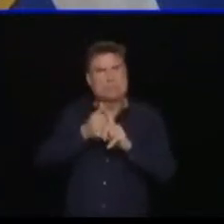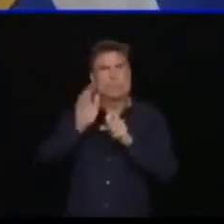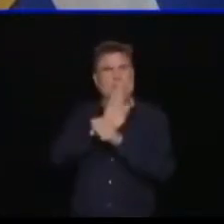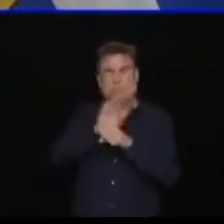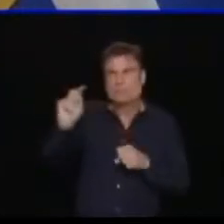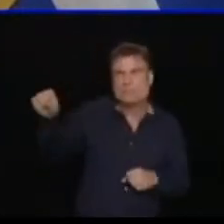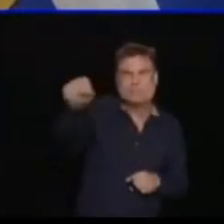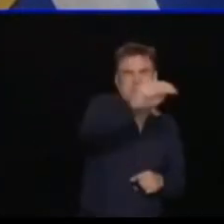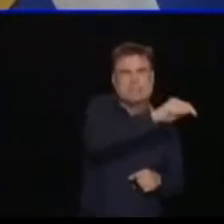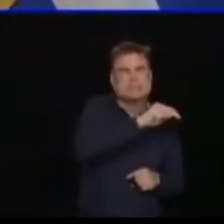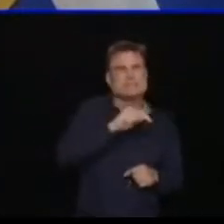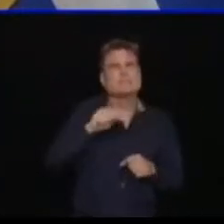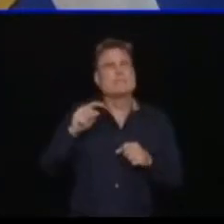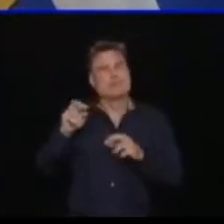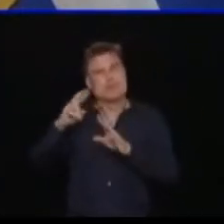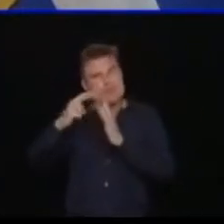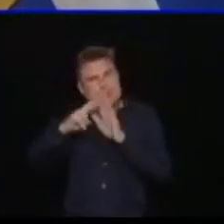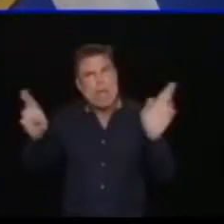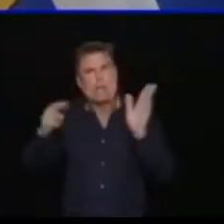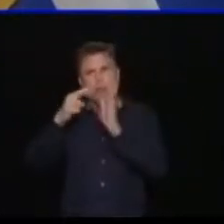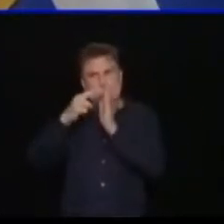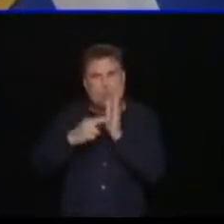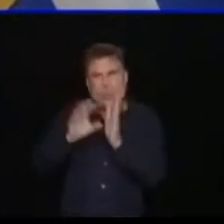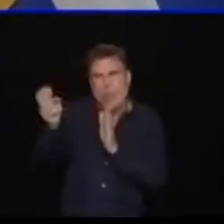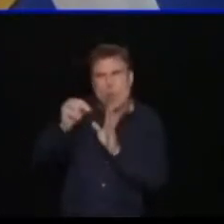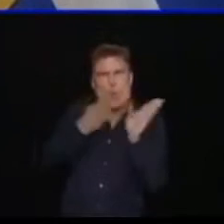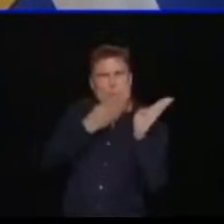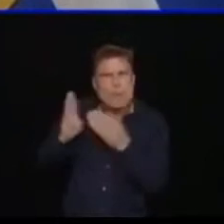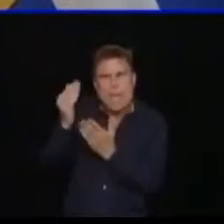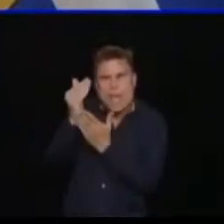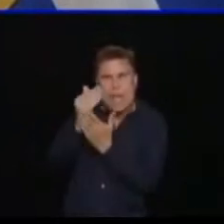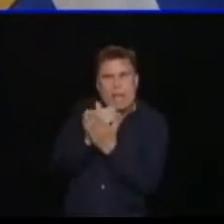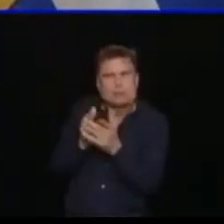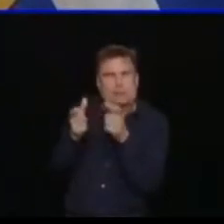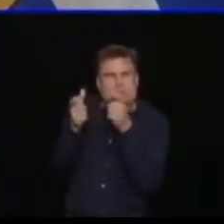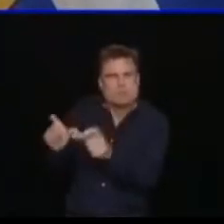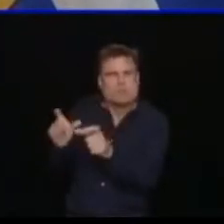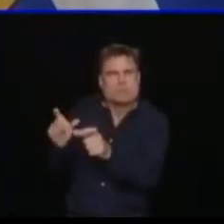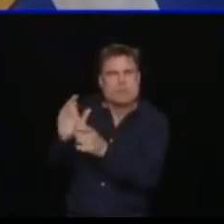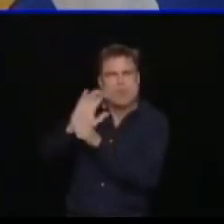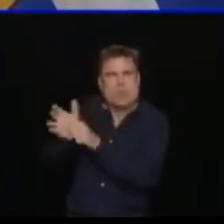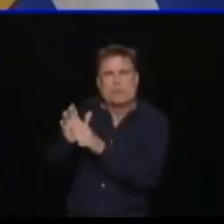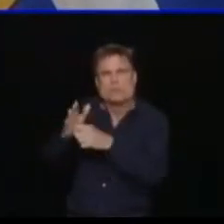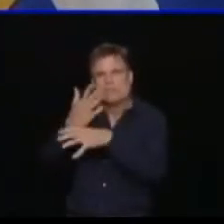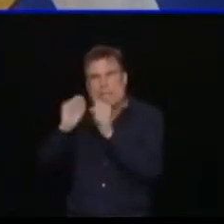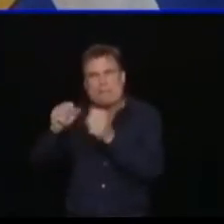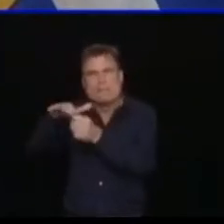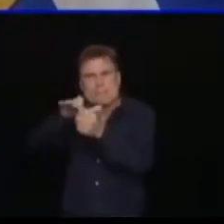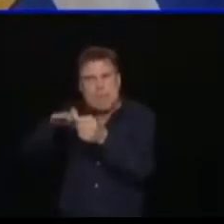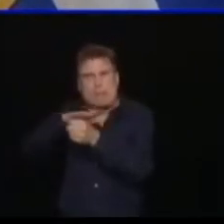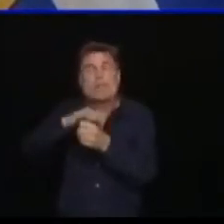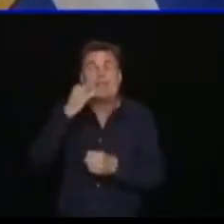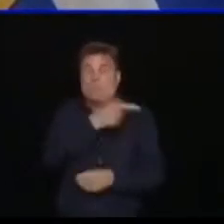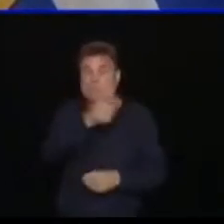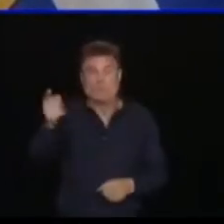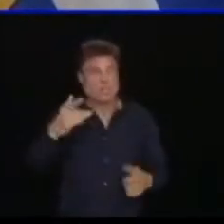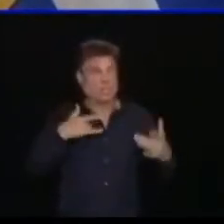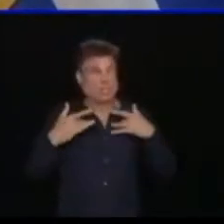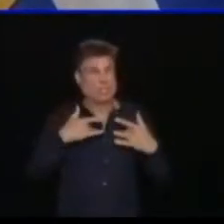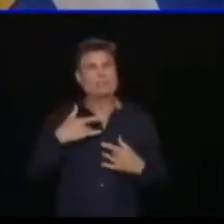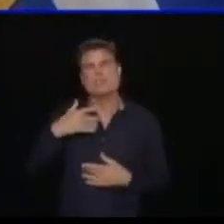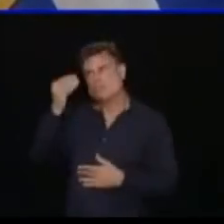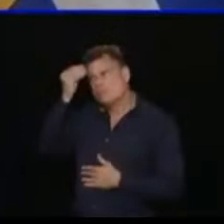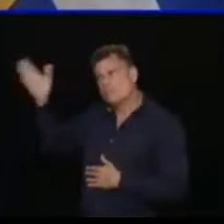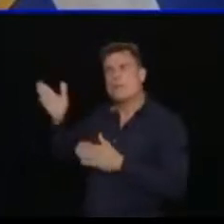那么如果你有安全方面的隐患或者顾虑的话，当然你可以来联系我们，或者是去联系